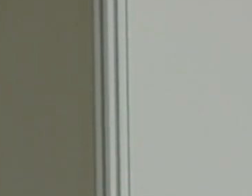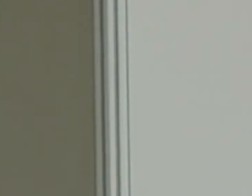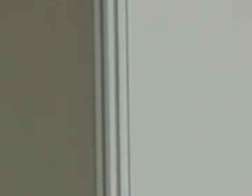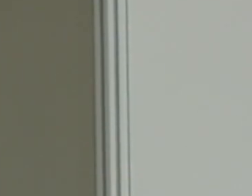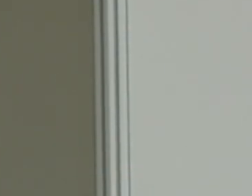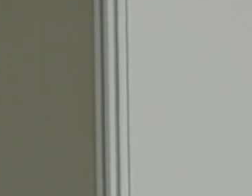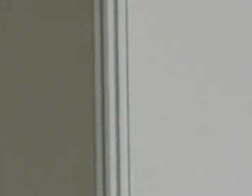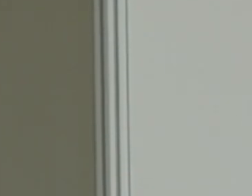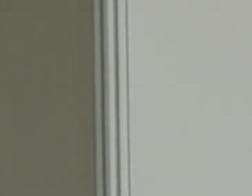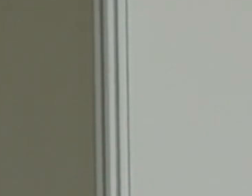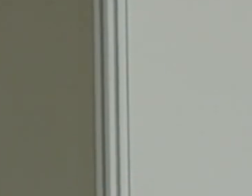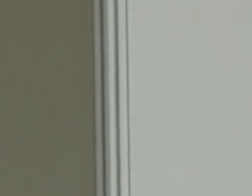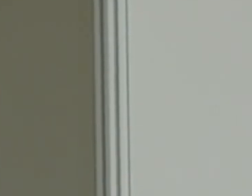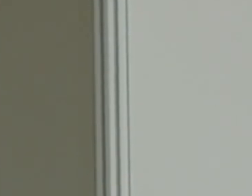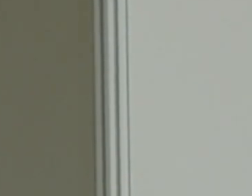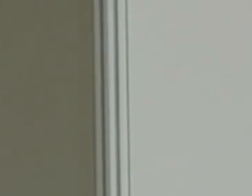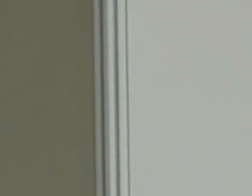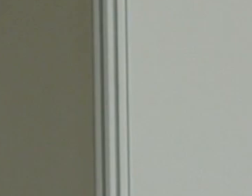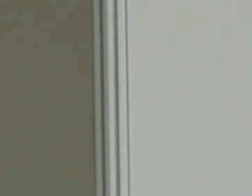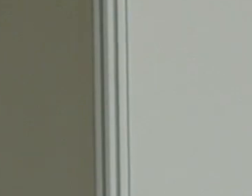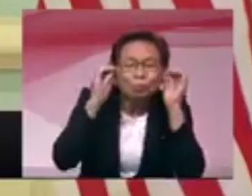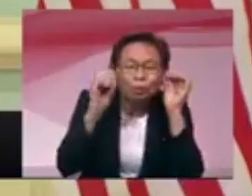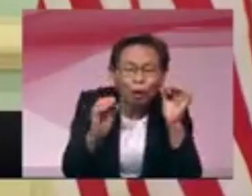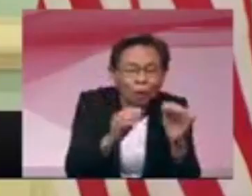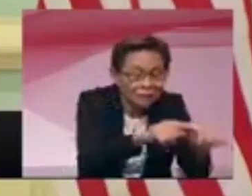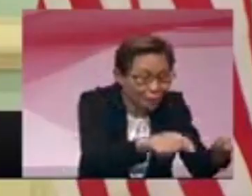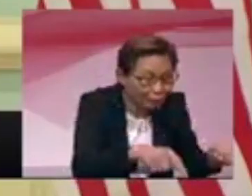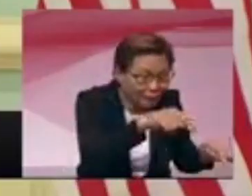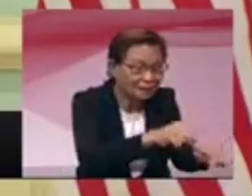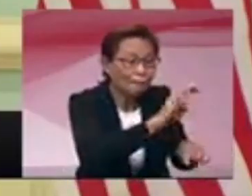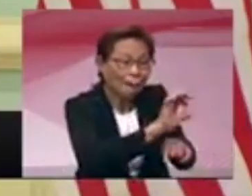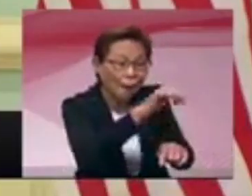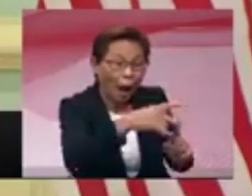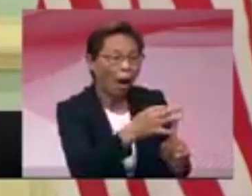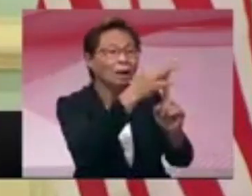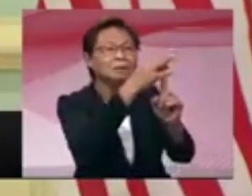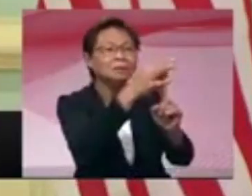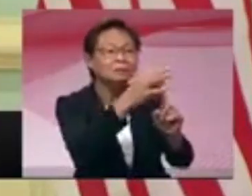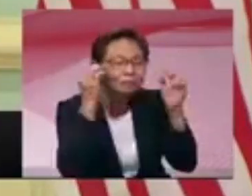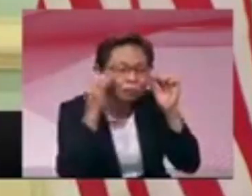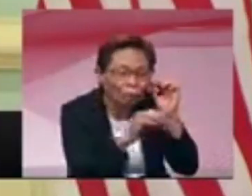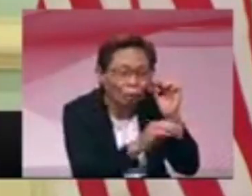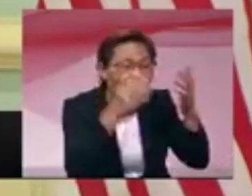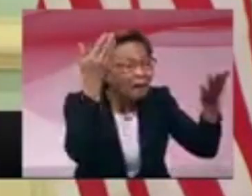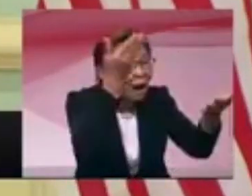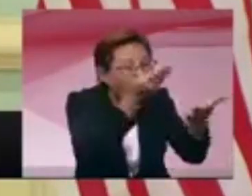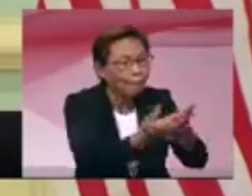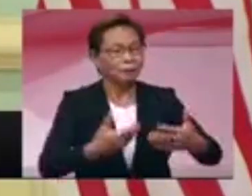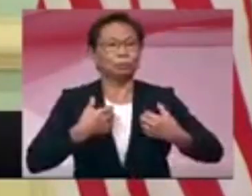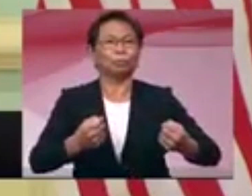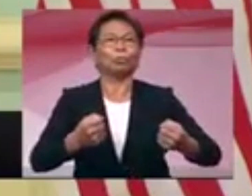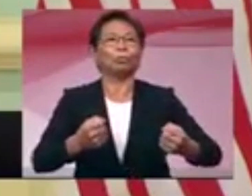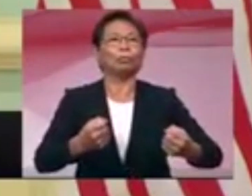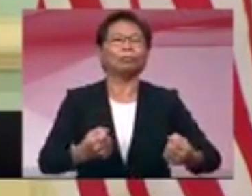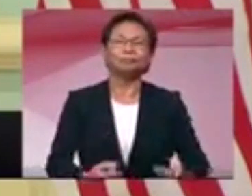tu yang kita rawat mereka sehingga sembuh dan dihantar pulang ke tempat mereka. Seperti saya kata, sembuh